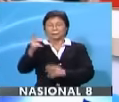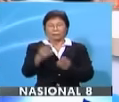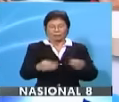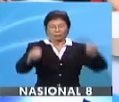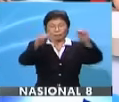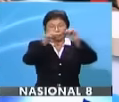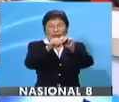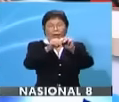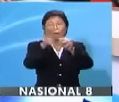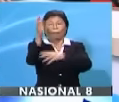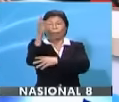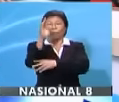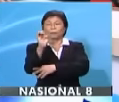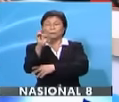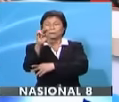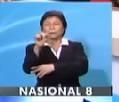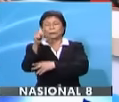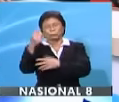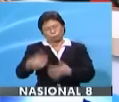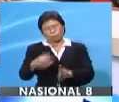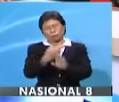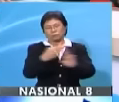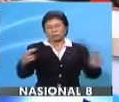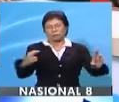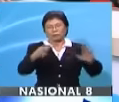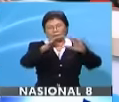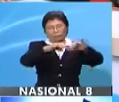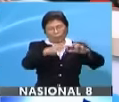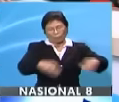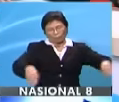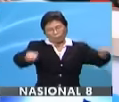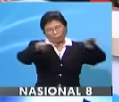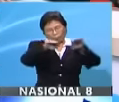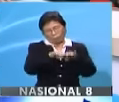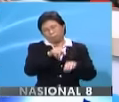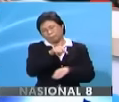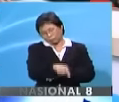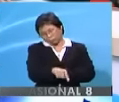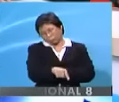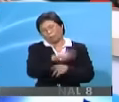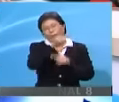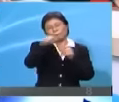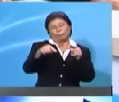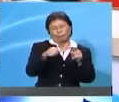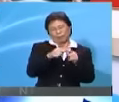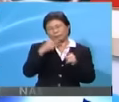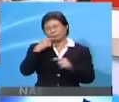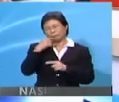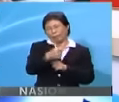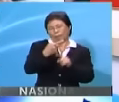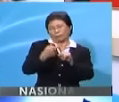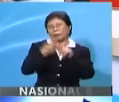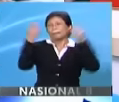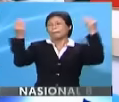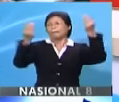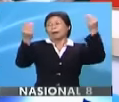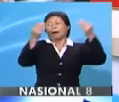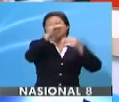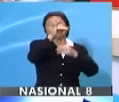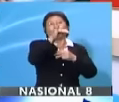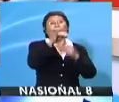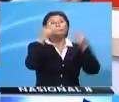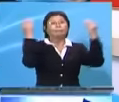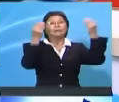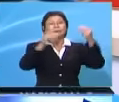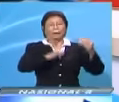Tualang, Pokok Sena, Kedah telah pun bersedia untuk mengebumikan jenazah berkenaan apabila mendapat arahan daripada Majlis Agama Islam